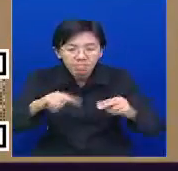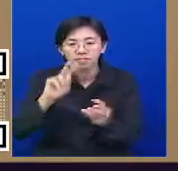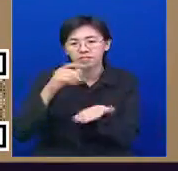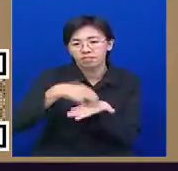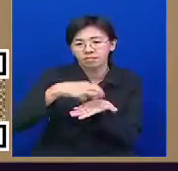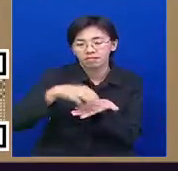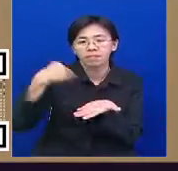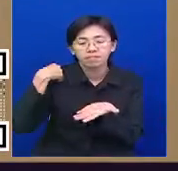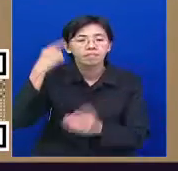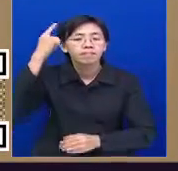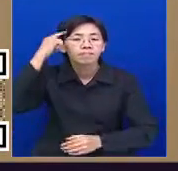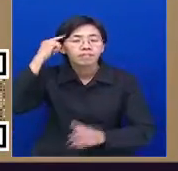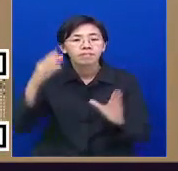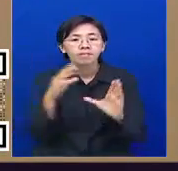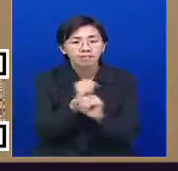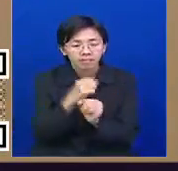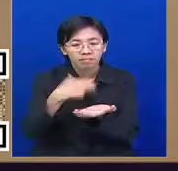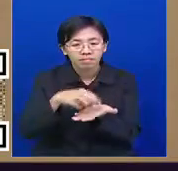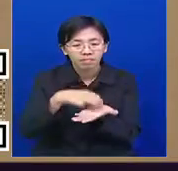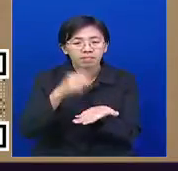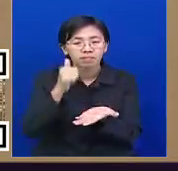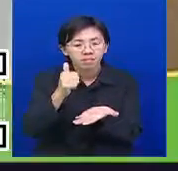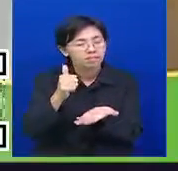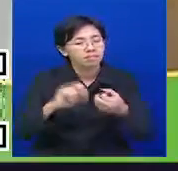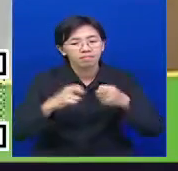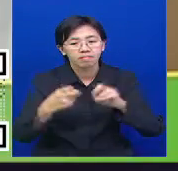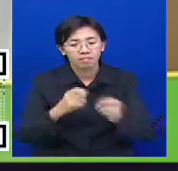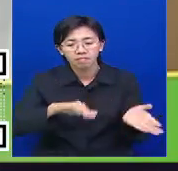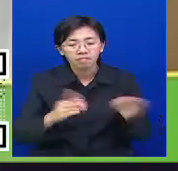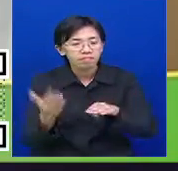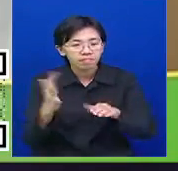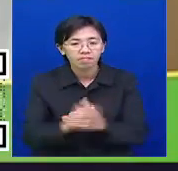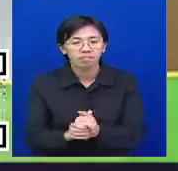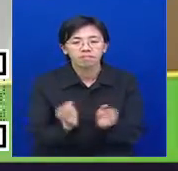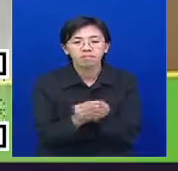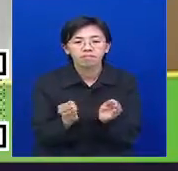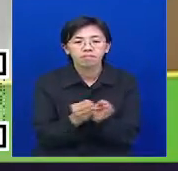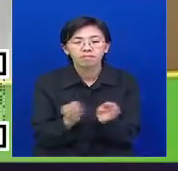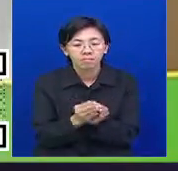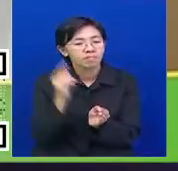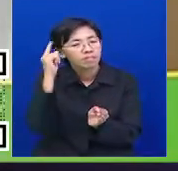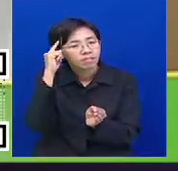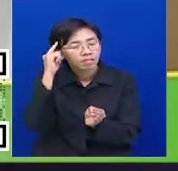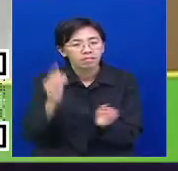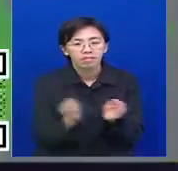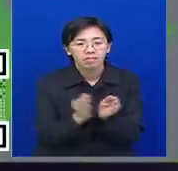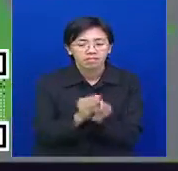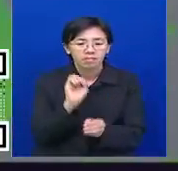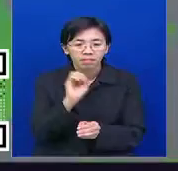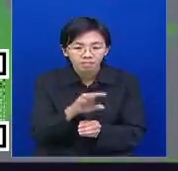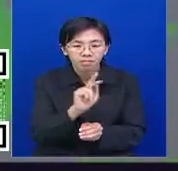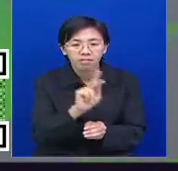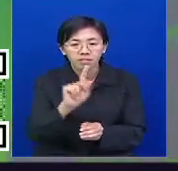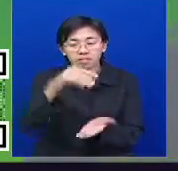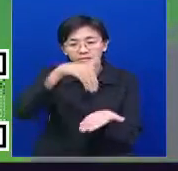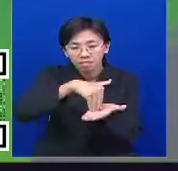มั่นใจการรายงานผลคะแนนได้โดยไม่ระบบนั้นไม่ล่มและคาดว่าคะแนนจากหน่วยออกเสียงแรกจะถึงกกต.กลางประมาณ 18 นาฬิ